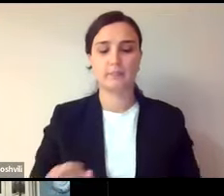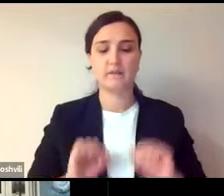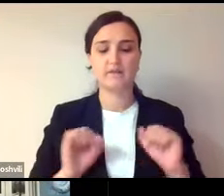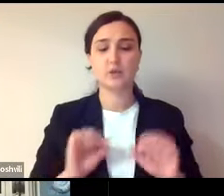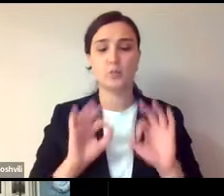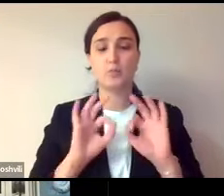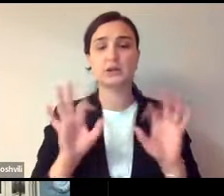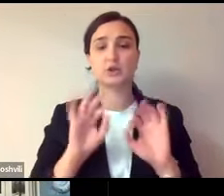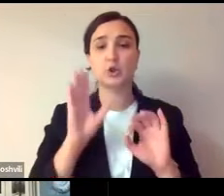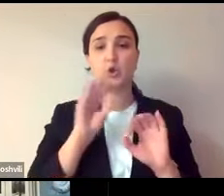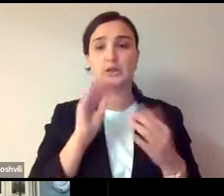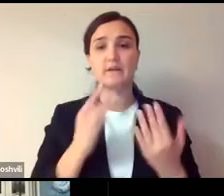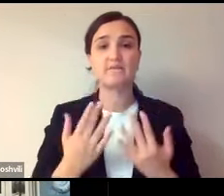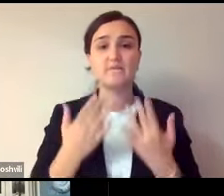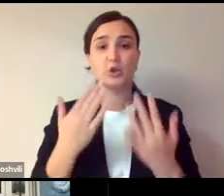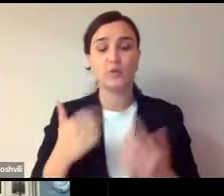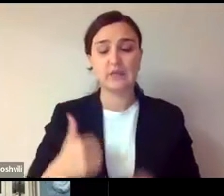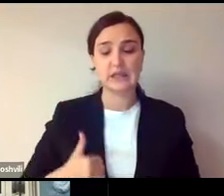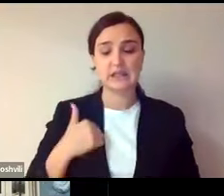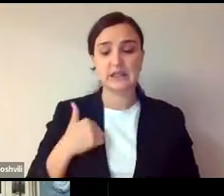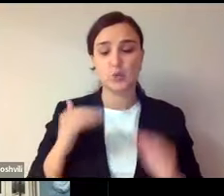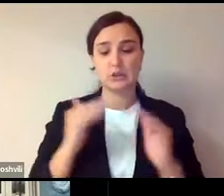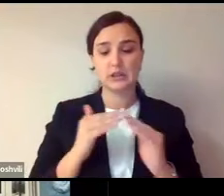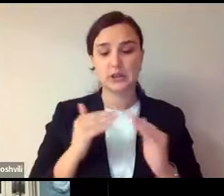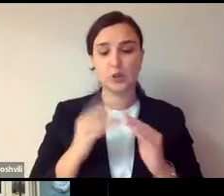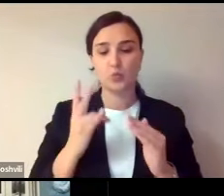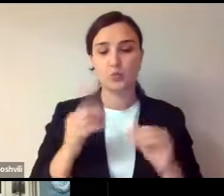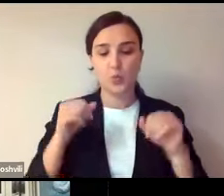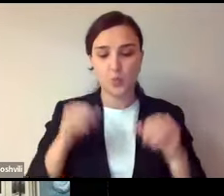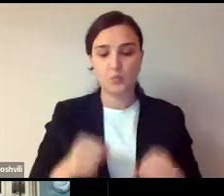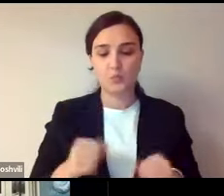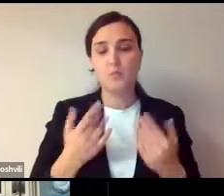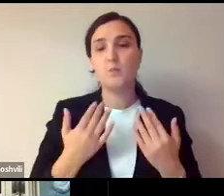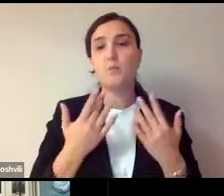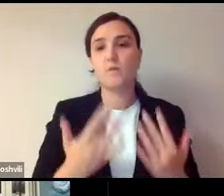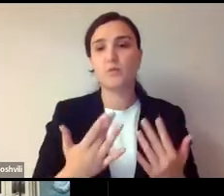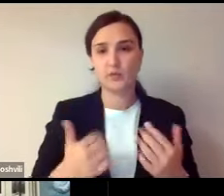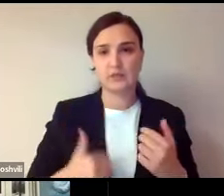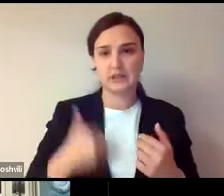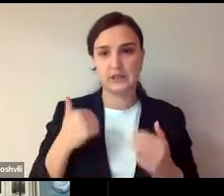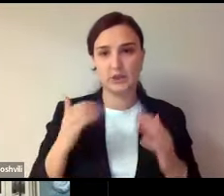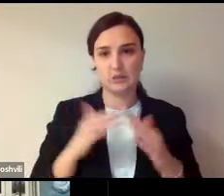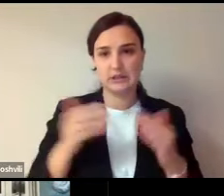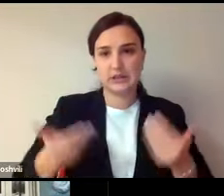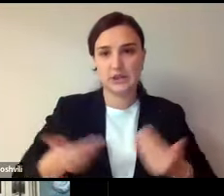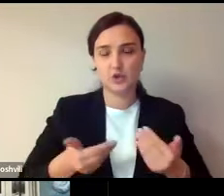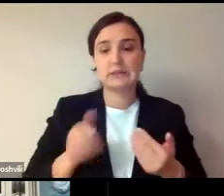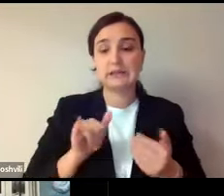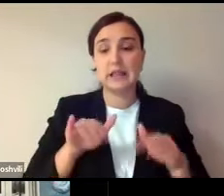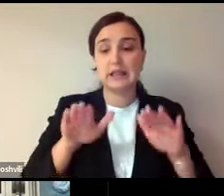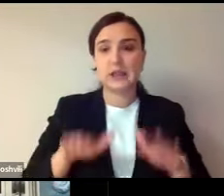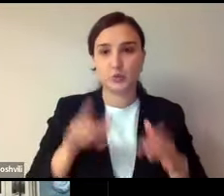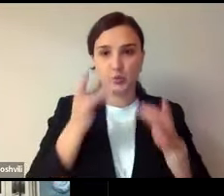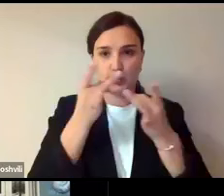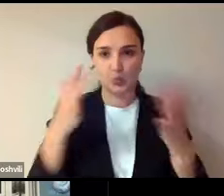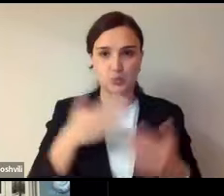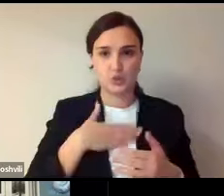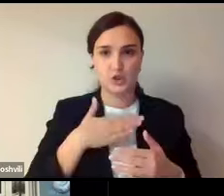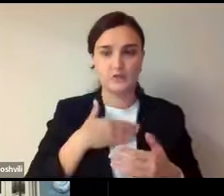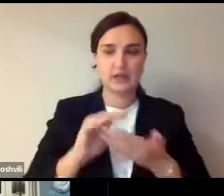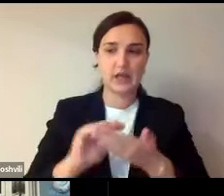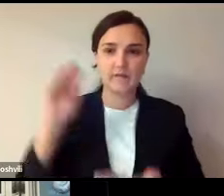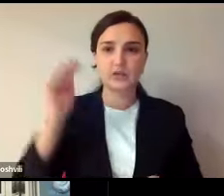უფლება მოვითხოვოთ ეს ღირსეული საცხოვრისი იქ, სადაც ჩვენი კულტურაა, სადაც ჩვენ გავიზარდეთ, სადაც ჩვენ ცხოვრობთ